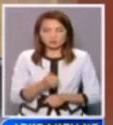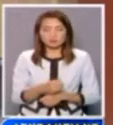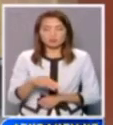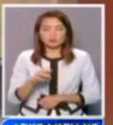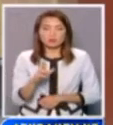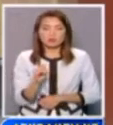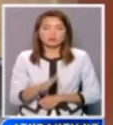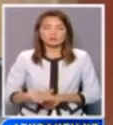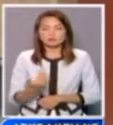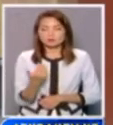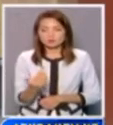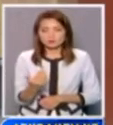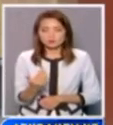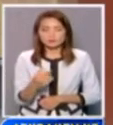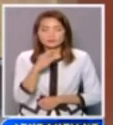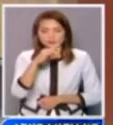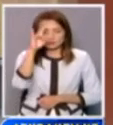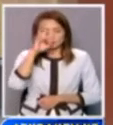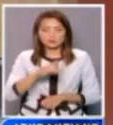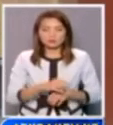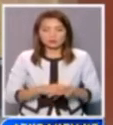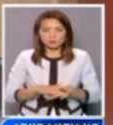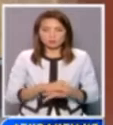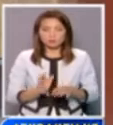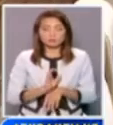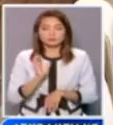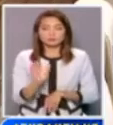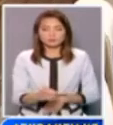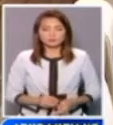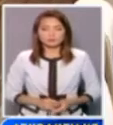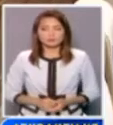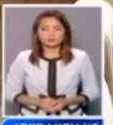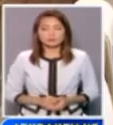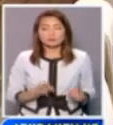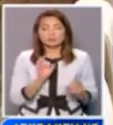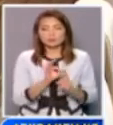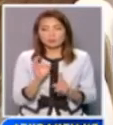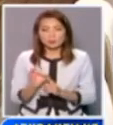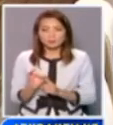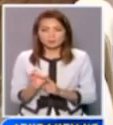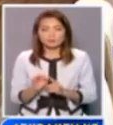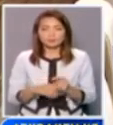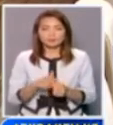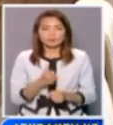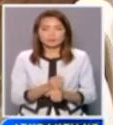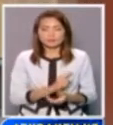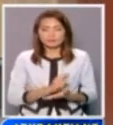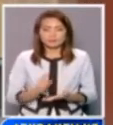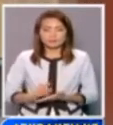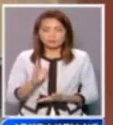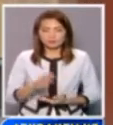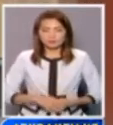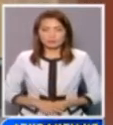Қасым-Жомарт Кемелұлы Тоқаев Қазақстан халқына жолдауында да алға қойған негізгі міндеттердің бірі.